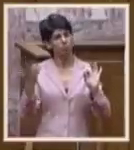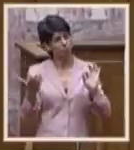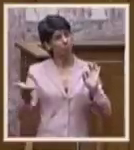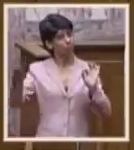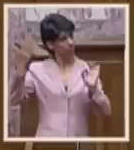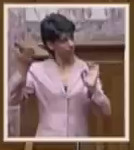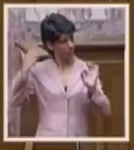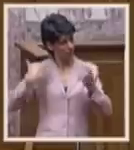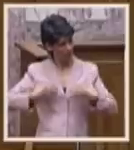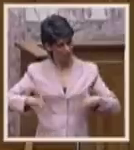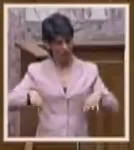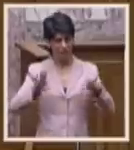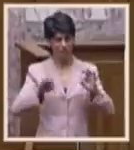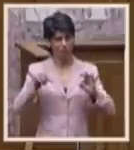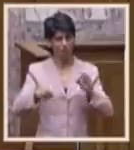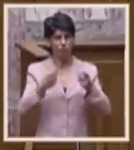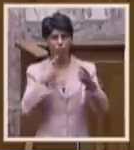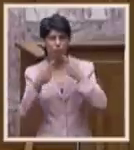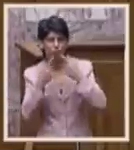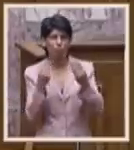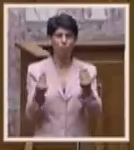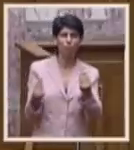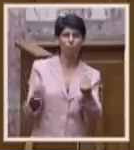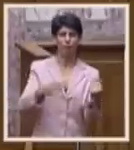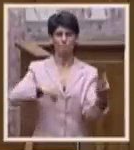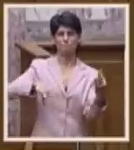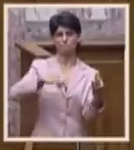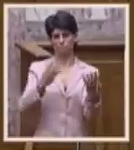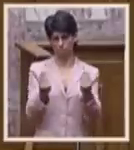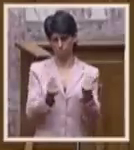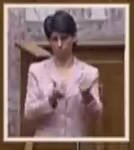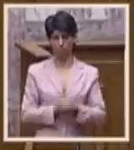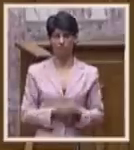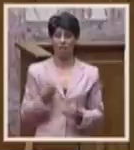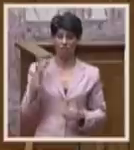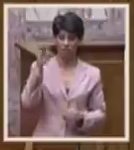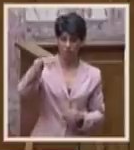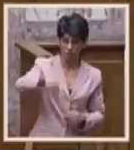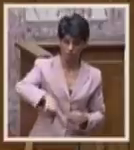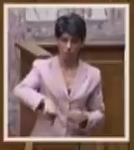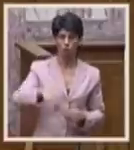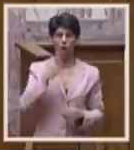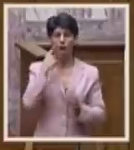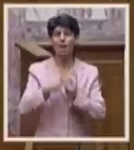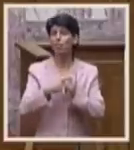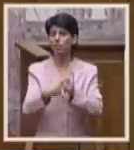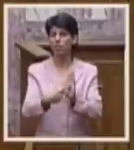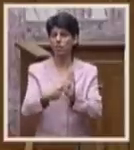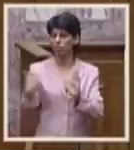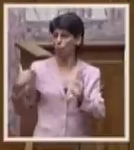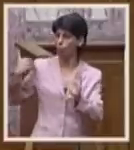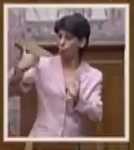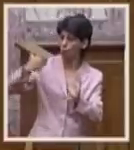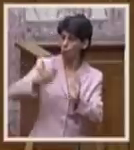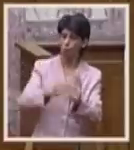Και τότε είχαμε ξεκινήσει αυτές τις διαπραγματεύσεις. Και δεν θα βρισκόμασταν εδώ εάν δεν είχαμε δείξει αυτούς τους μήνες, αυτόν